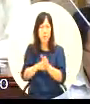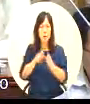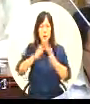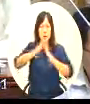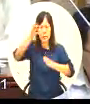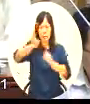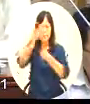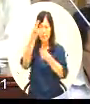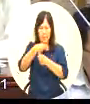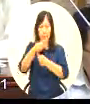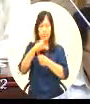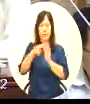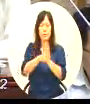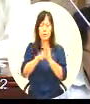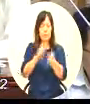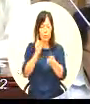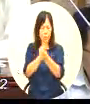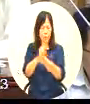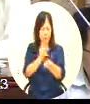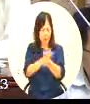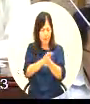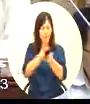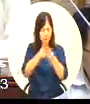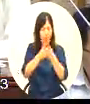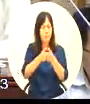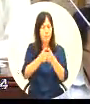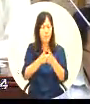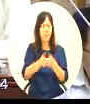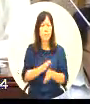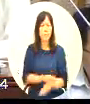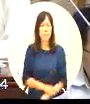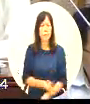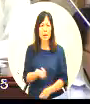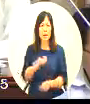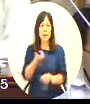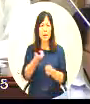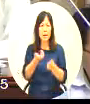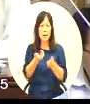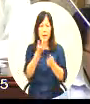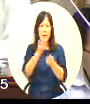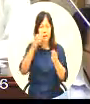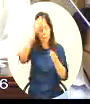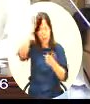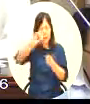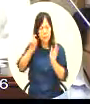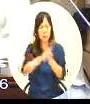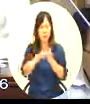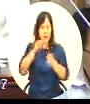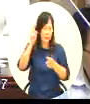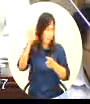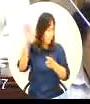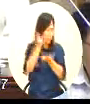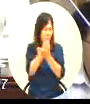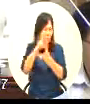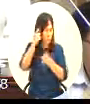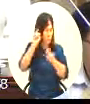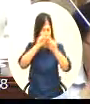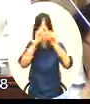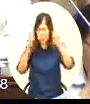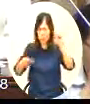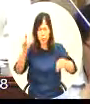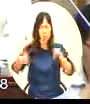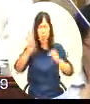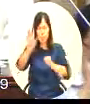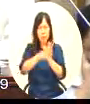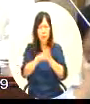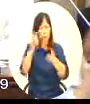我们一定要从优来处理。那这个部分刚刚就诚如高研所讲的，很多个声音，很多个不同意见，但是我